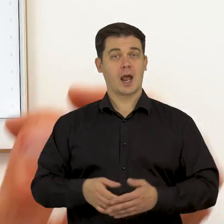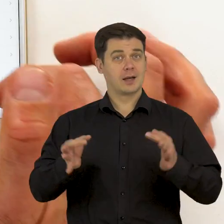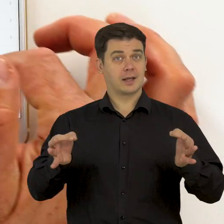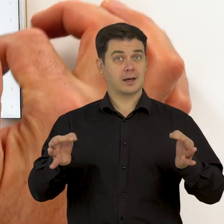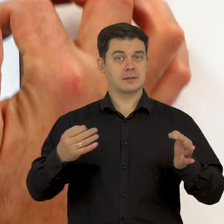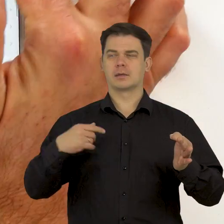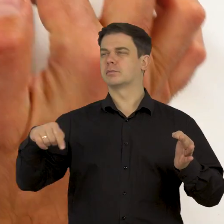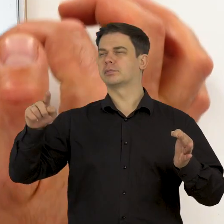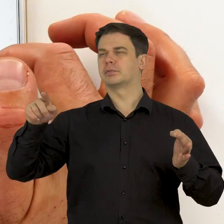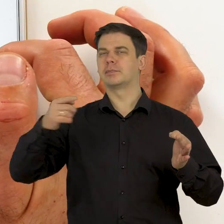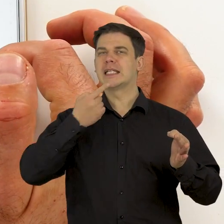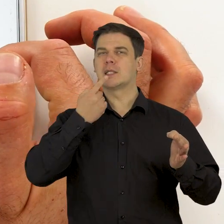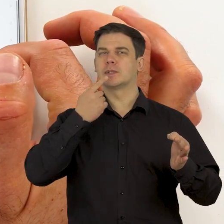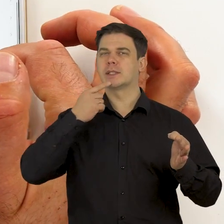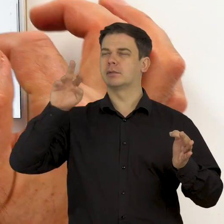Teraz wybieramy język.